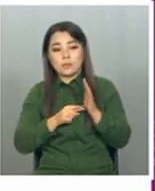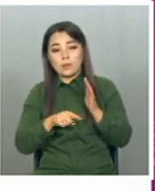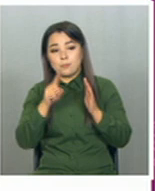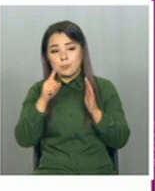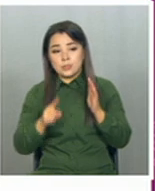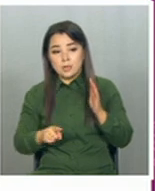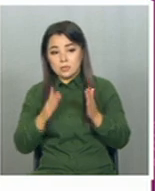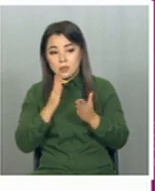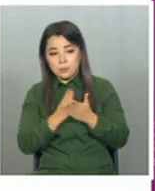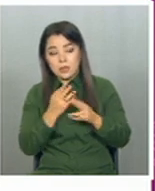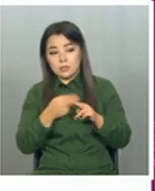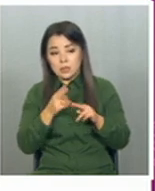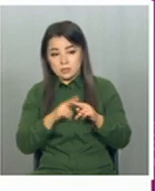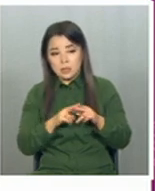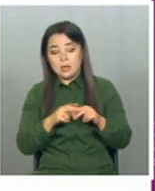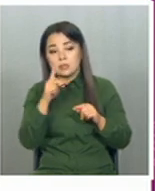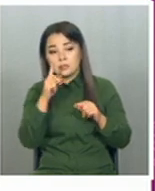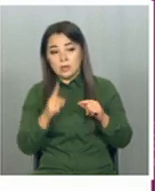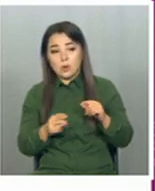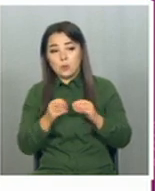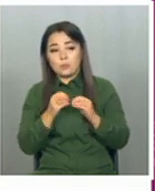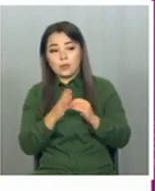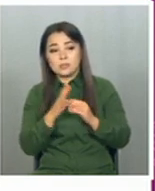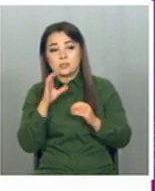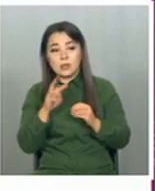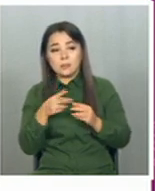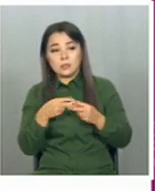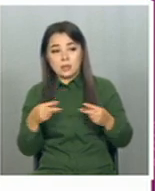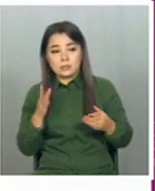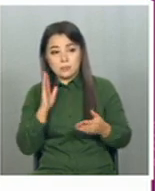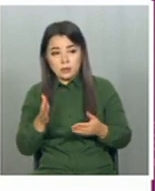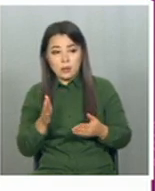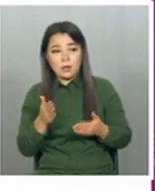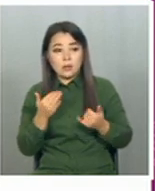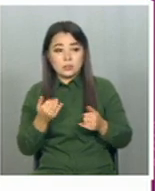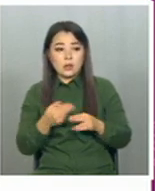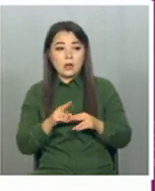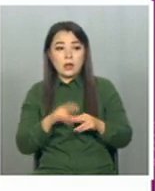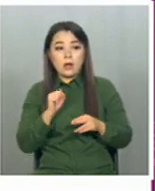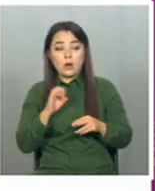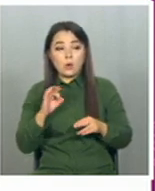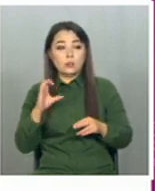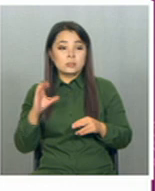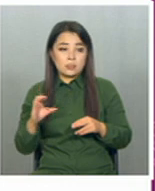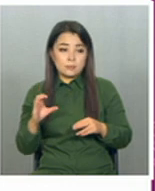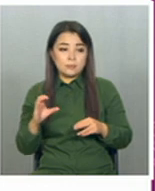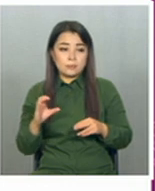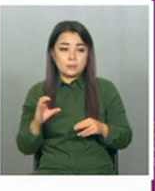Осы медиананың ұзындығы 15 сантиметрге тең. Ал AOC және